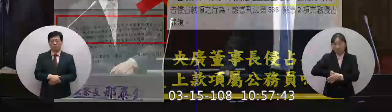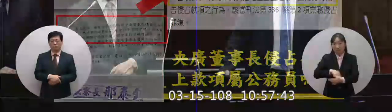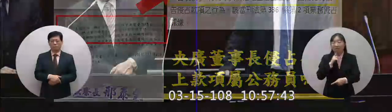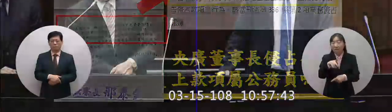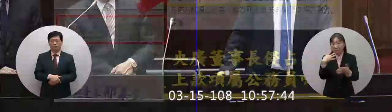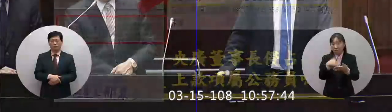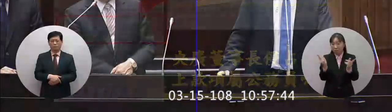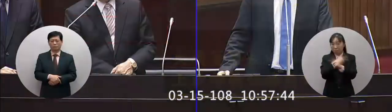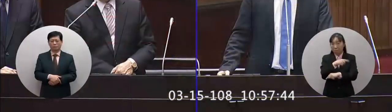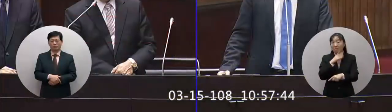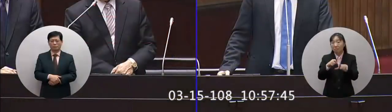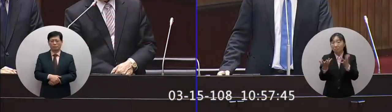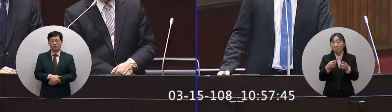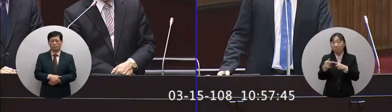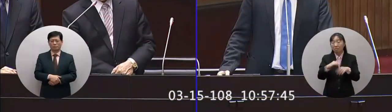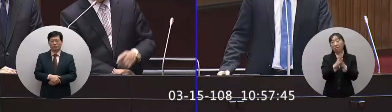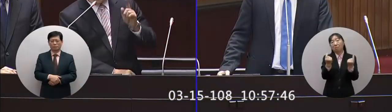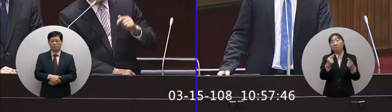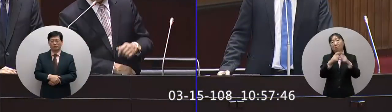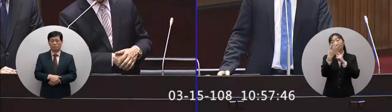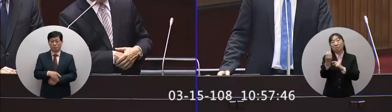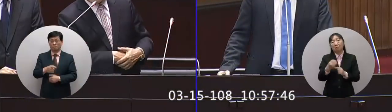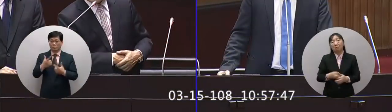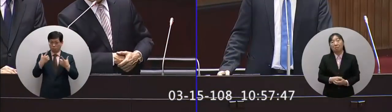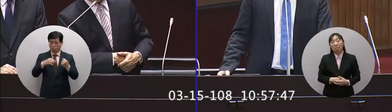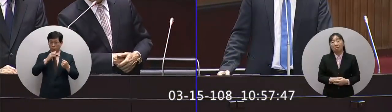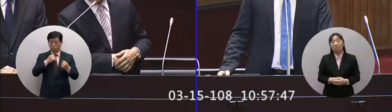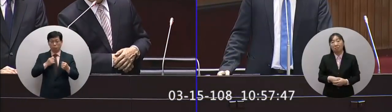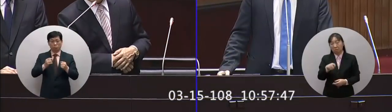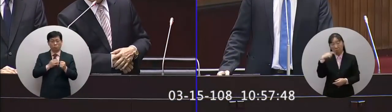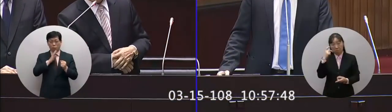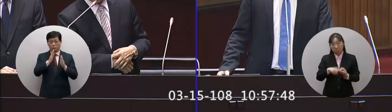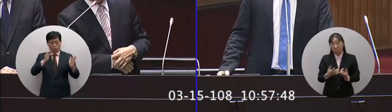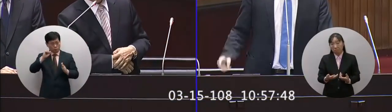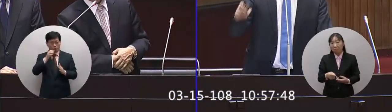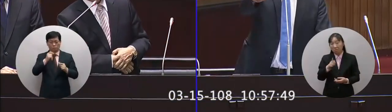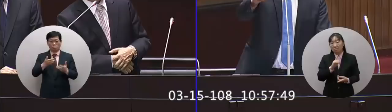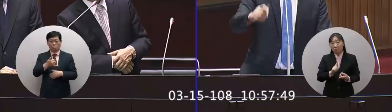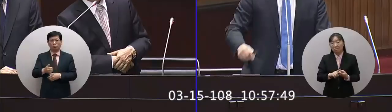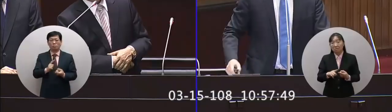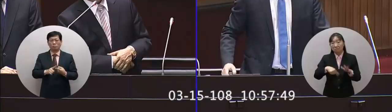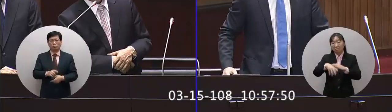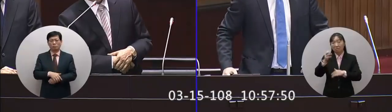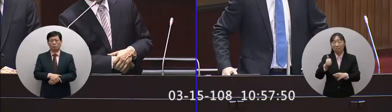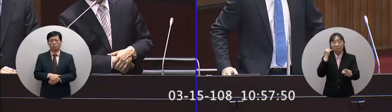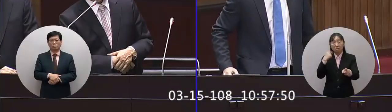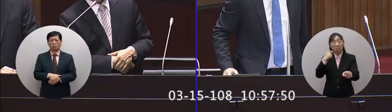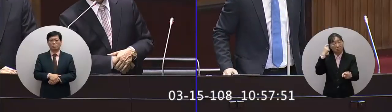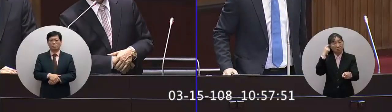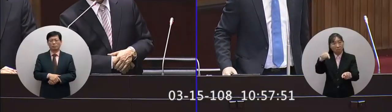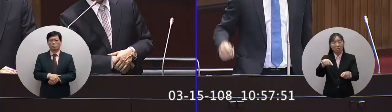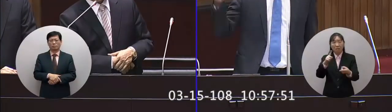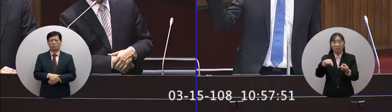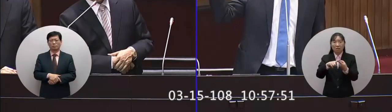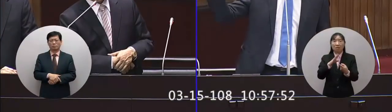长，这样子的态度你觉得适合吗？ 这应该是广义的公务员啊。 对啊，如果院长都表示这样